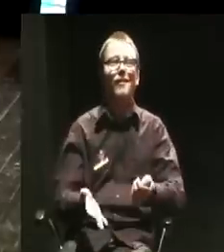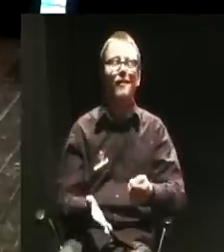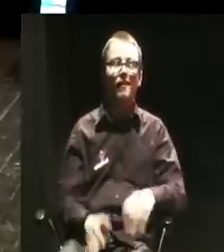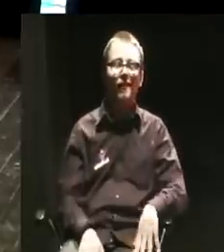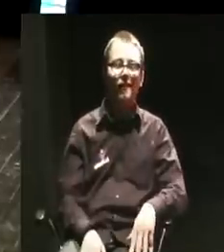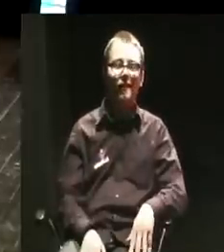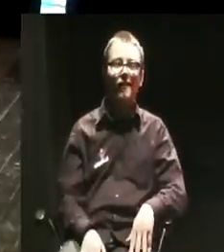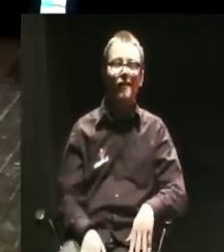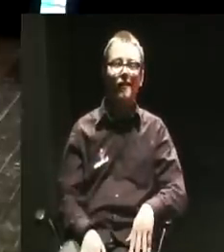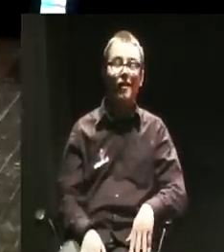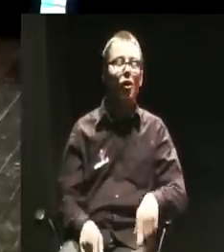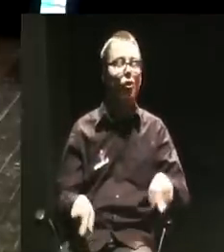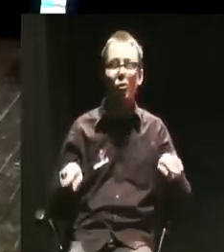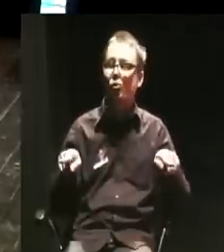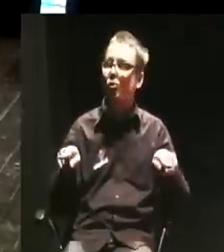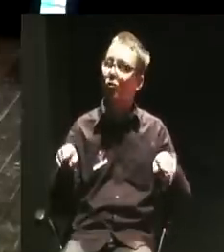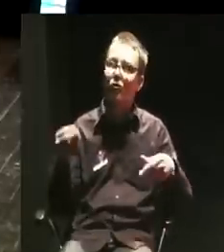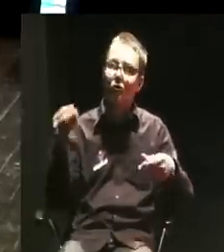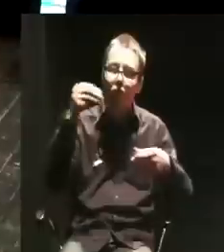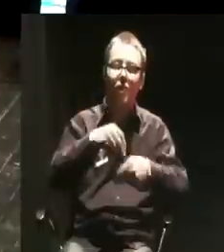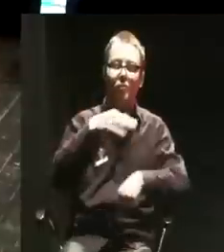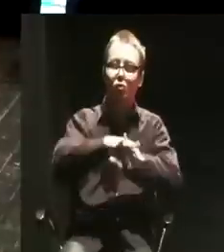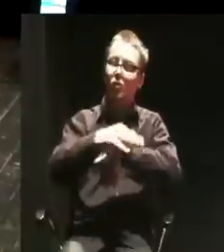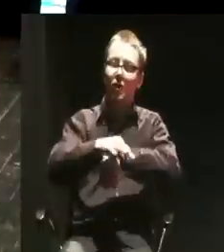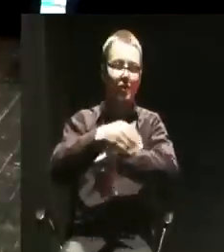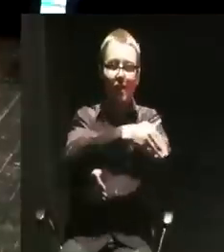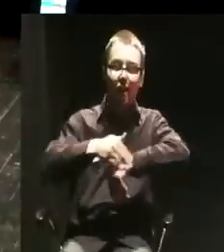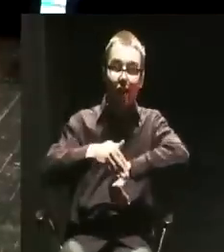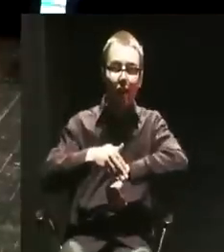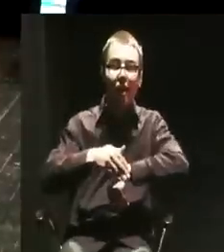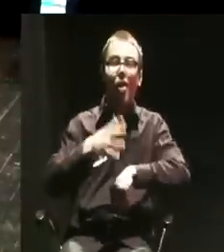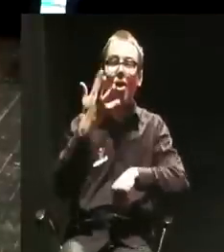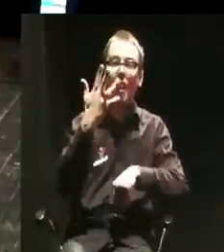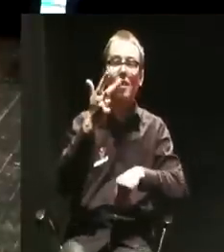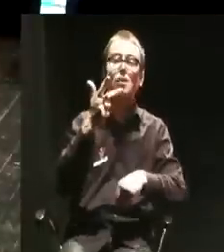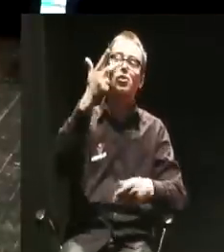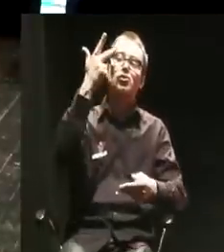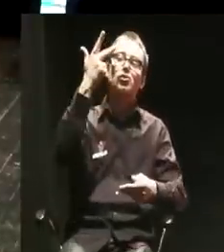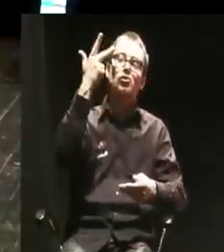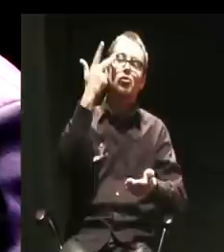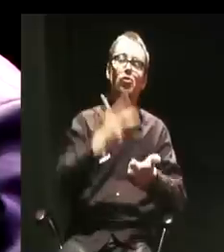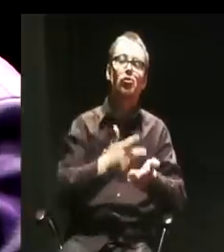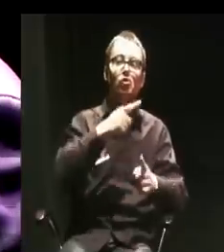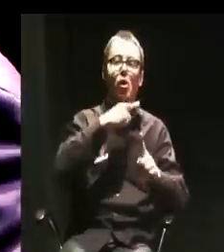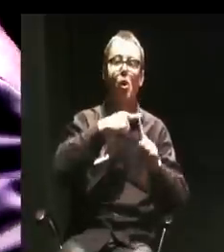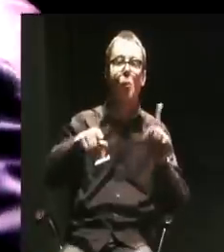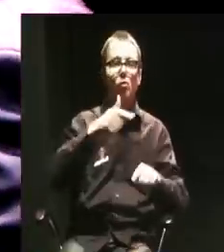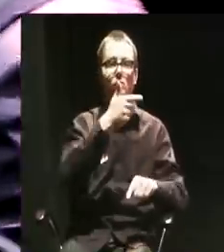liczba studentów za granicy w Lublinie to jest około 3,5 tysiąca, co stanowi,